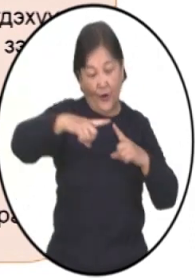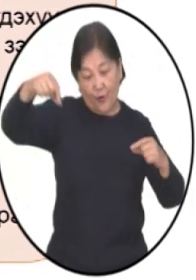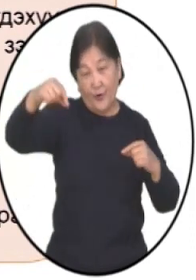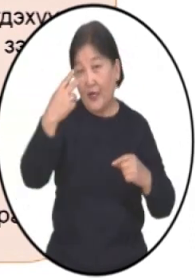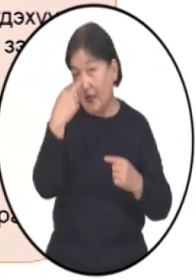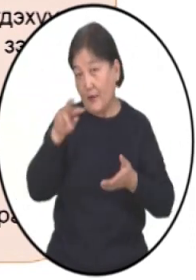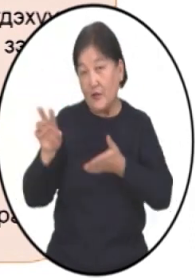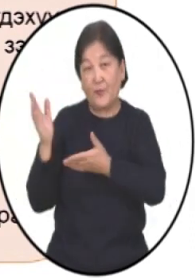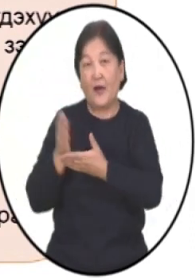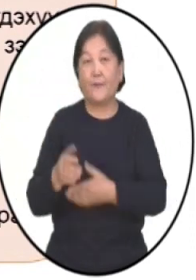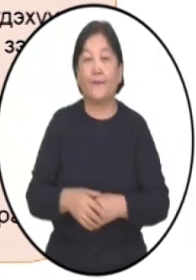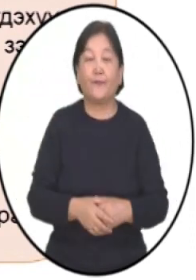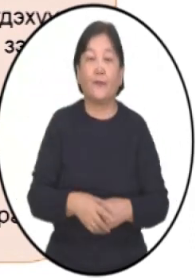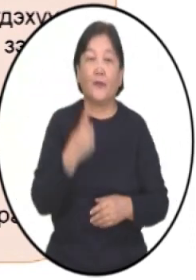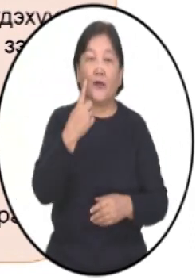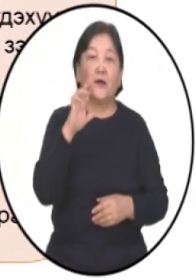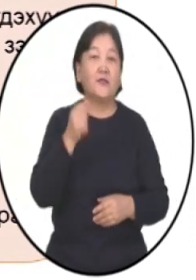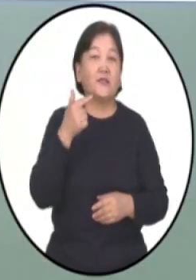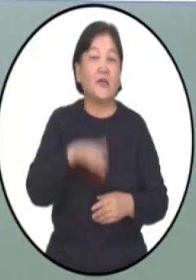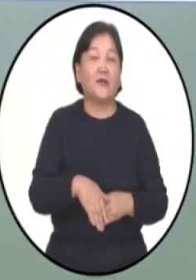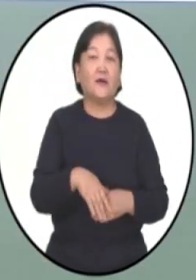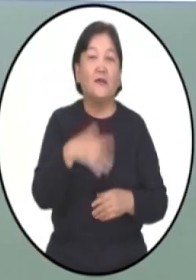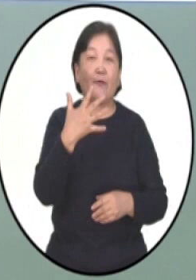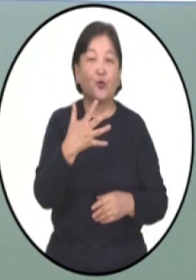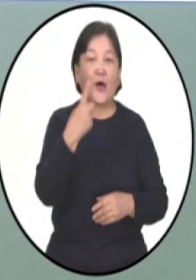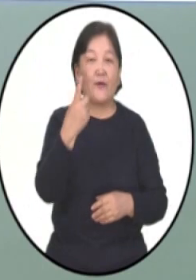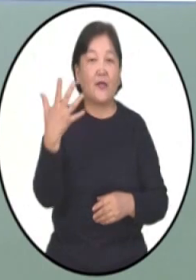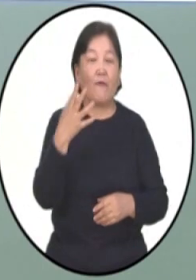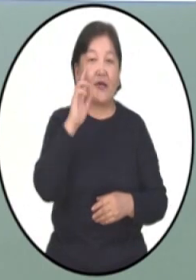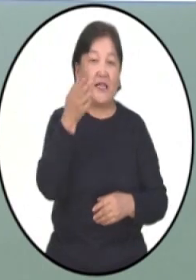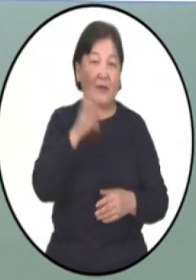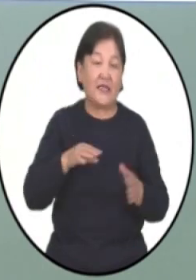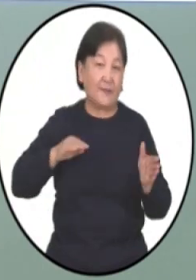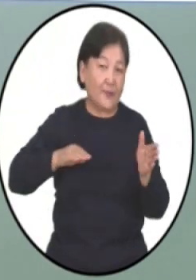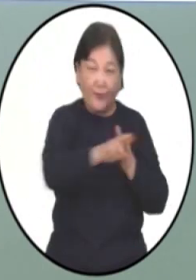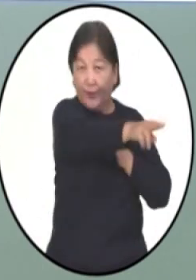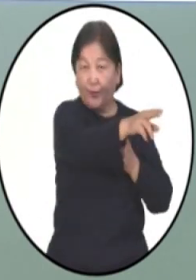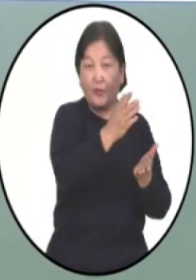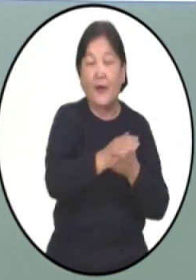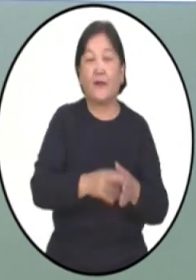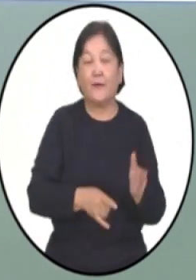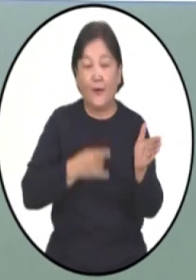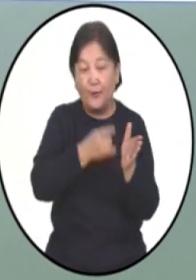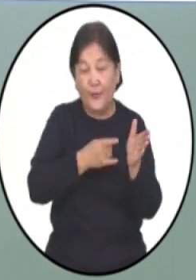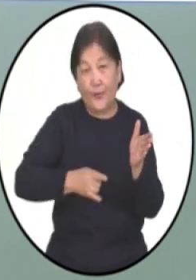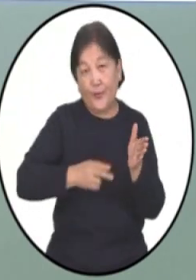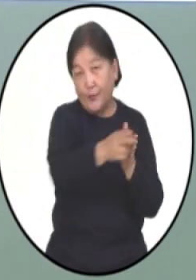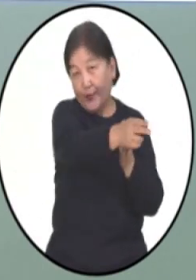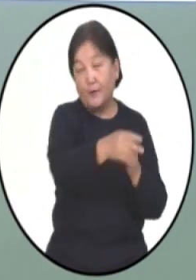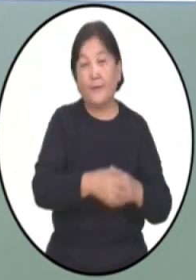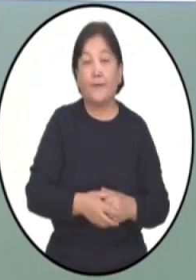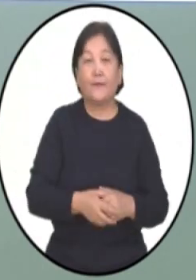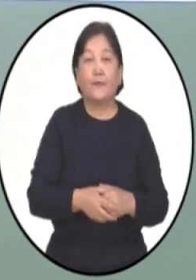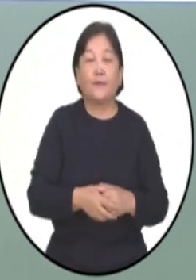цөмөр харцгаая. За тэгвэл төмөр зам байгалийн цаг үрийн үзэгдлээс үл хамаарна тээвэрлэлд хийдгээрээ